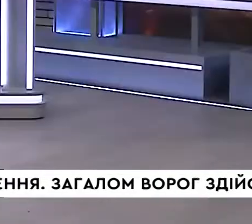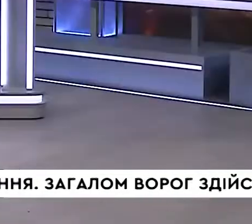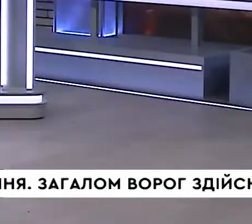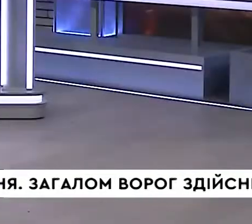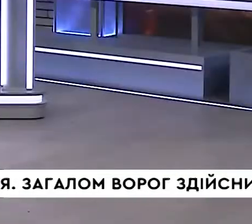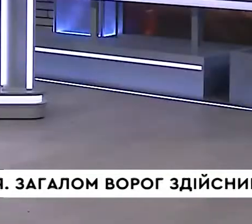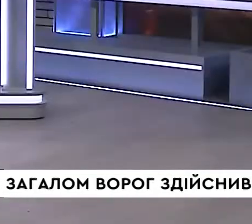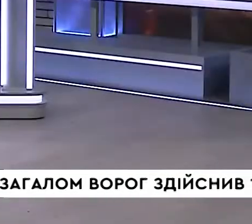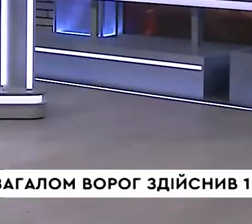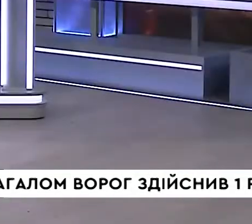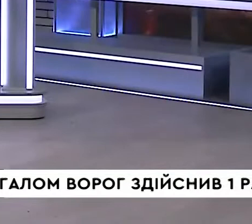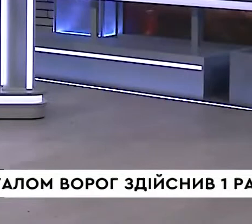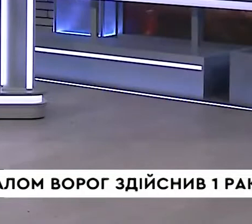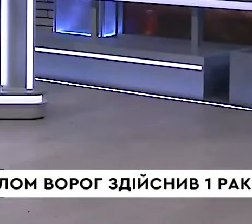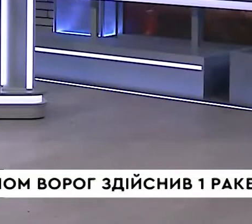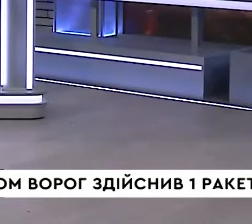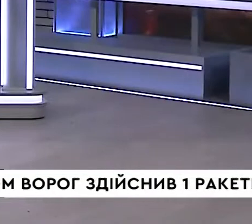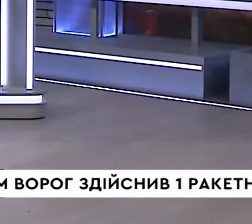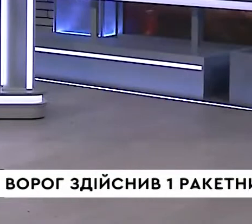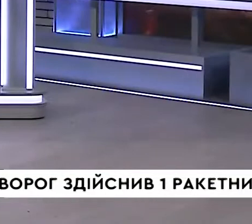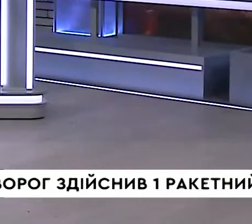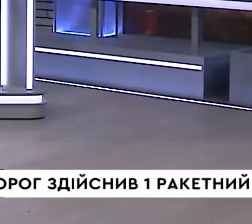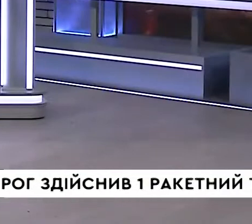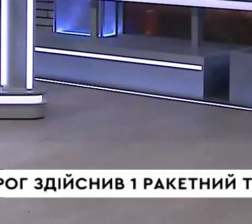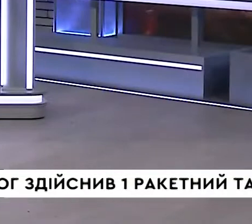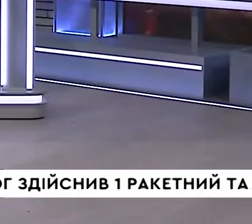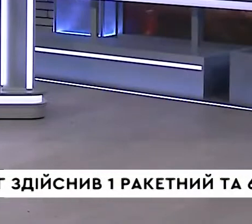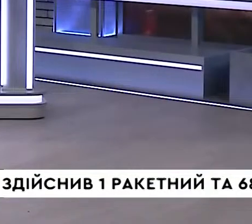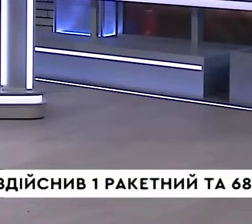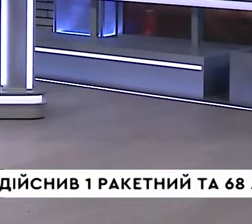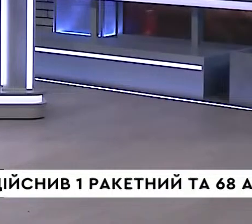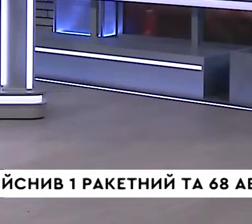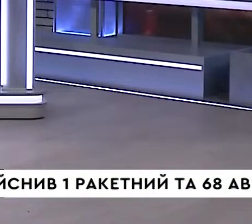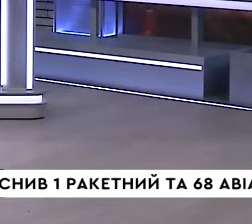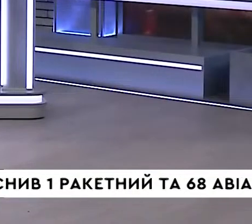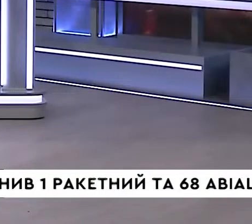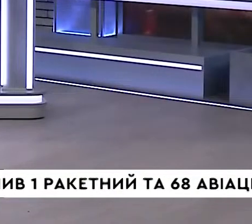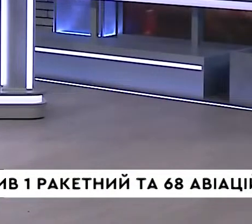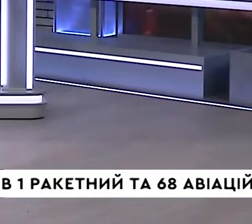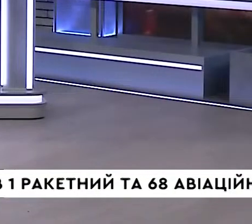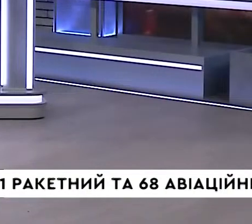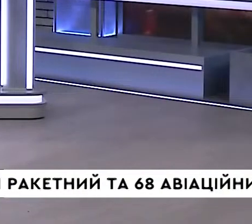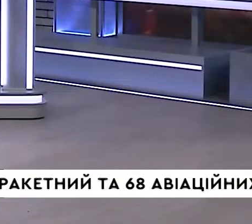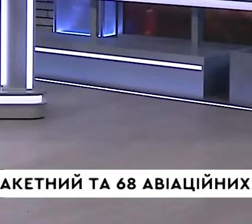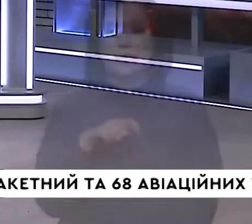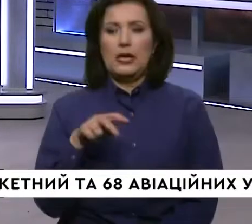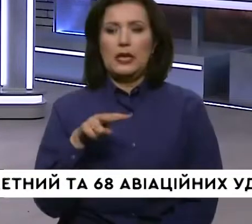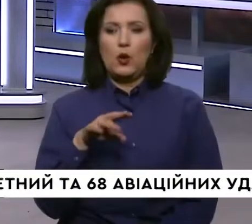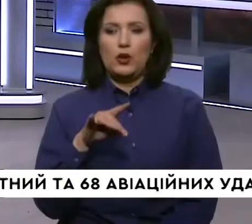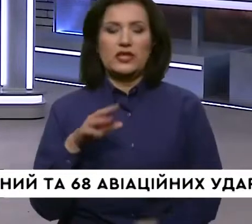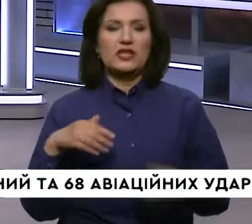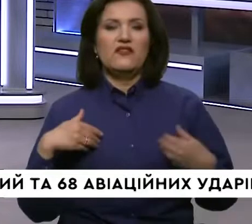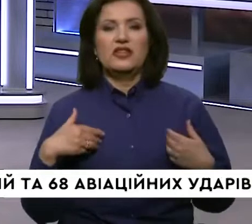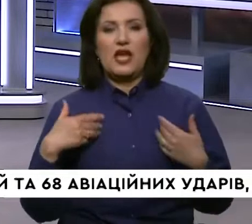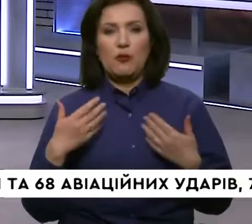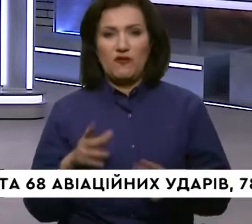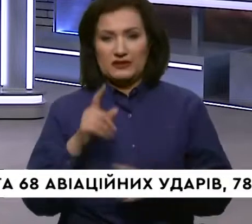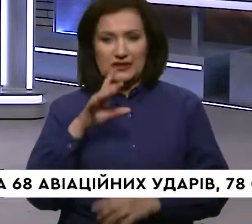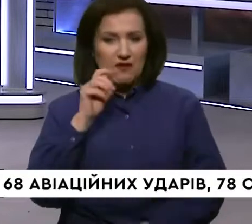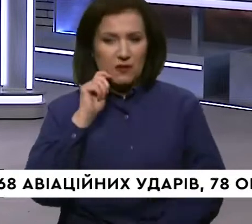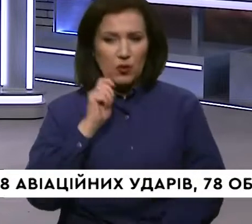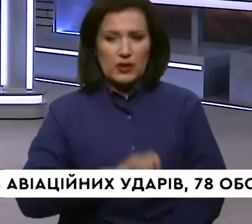Леоніда Тимченка. Він є заступник міністра внутрішніх справ України і теж доєднується до нашого ефіру. Пане Леоніде, вітаємо вас. Слава Україні! Добрий вечір.